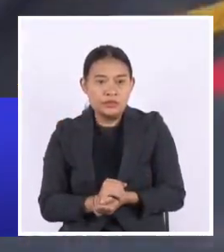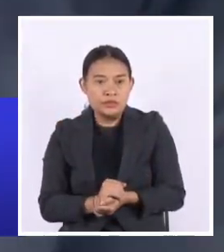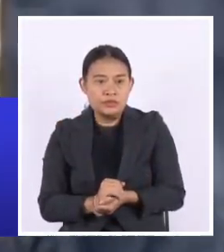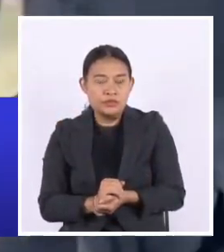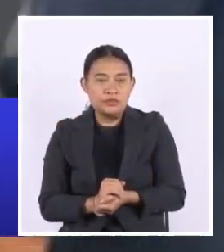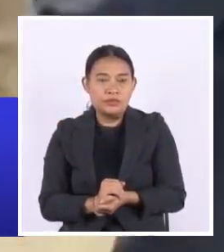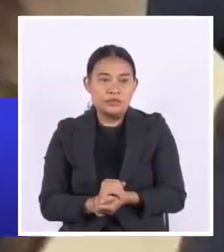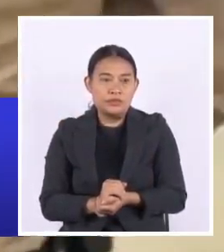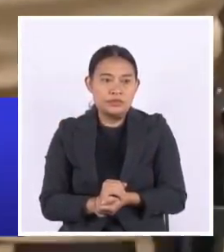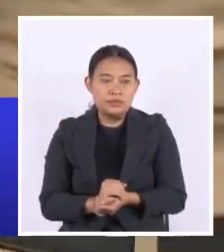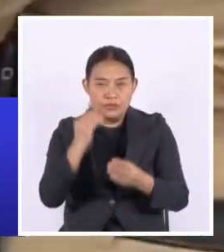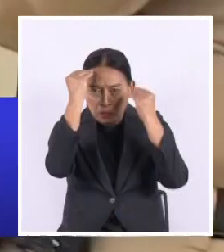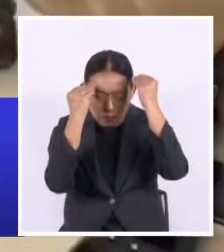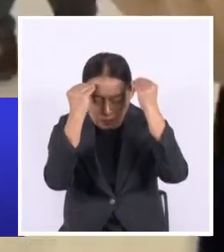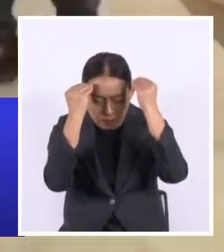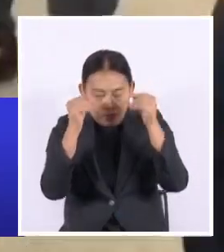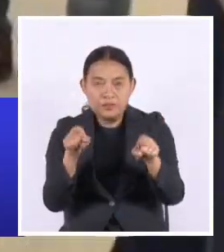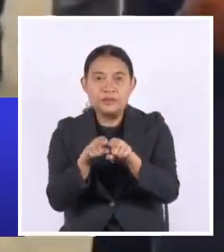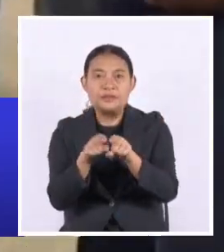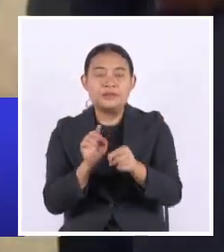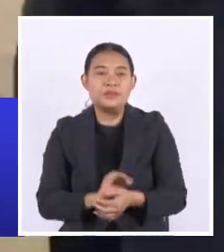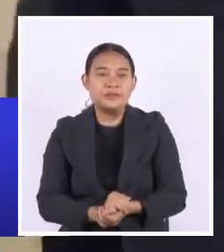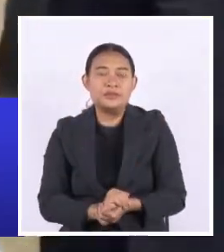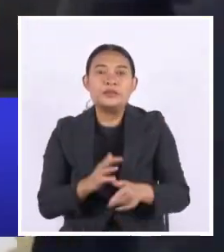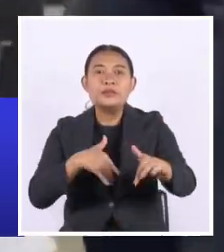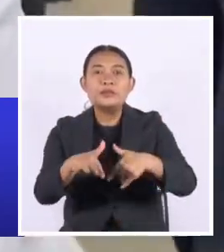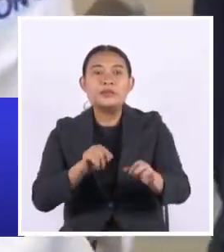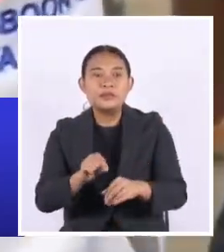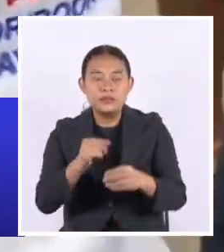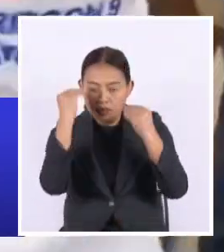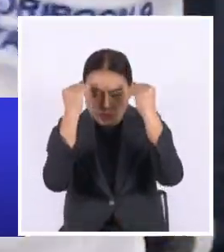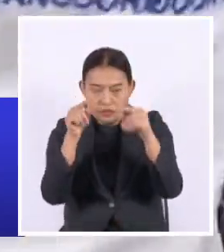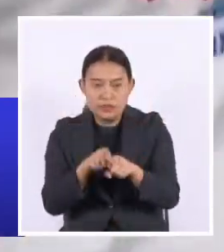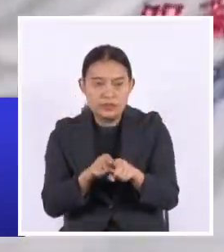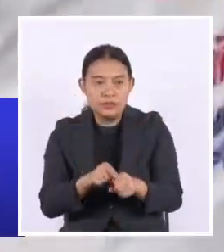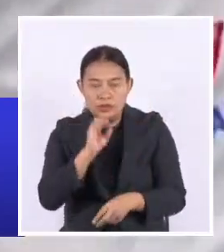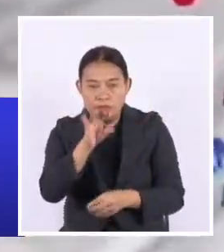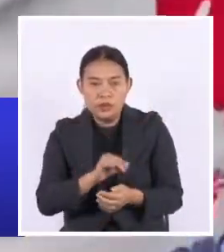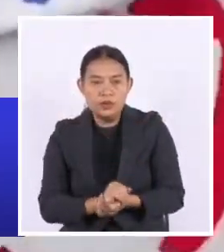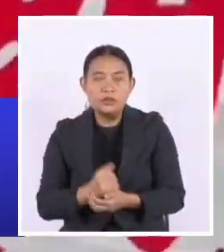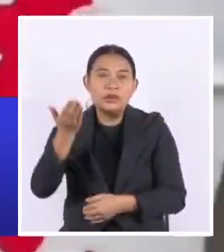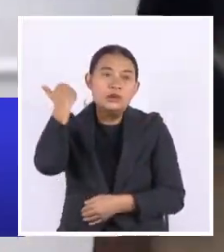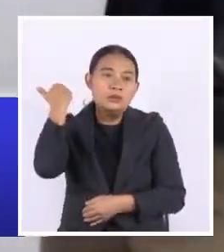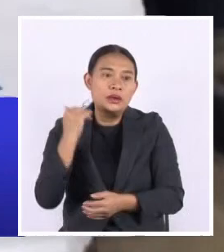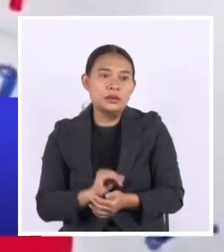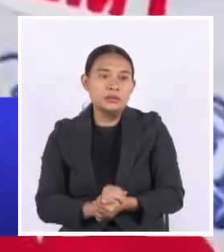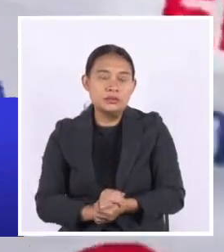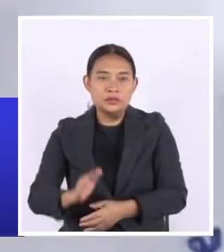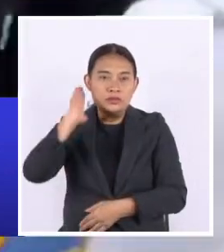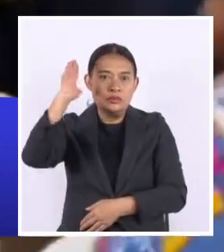ชุลมุน ก็มึนเหมือนกัน ไอเราก็มึนไปด้วย ใช่ ชาวบ้านในพื้นที่เขาก็มึนนะเขาก็บอกว่าโอ้ที่ผ่านมาเนี่ยชาวเยอรมัน